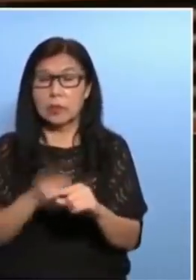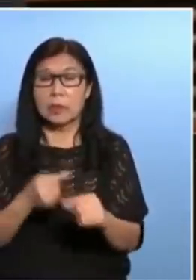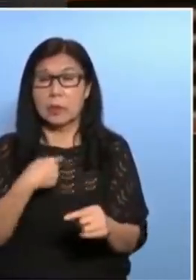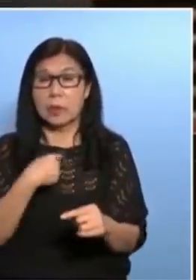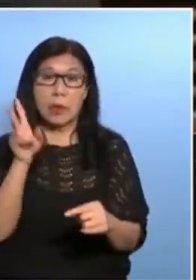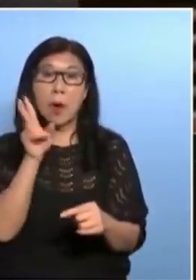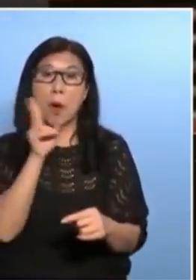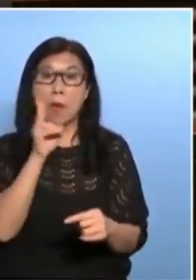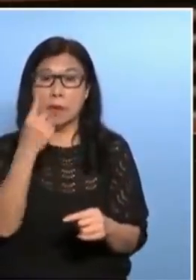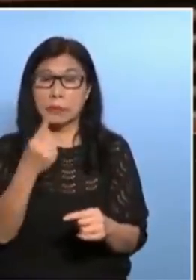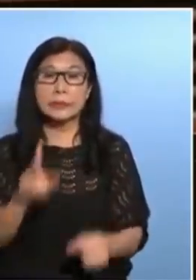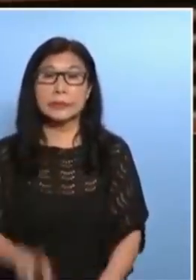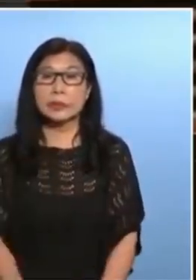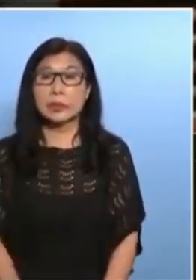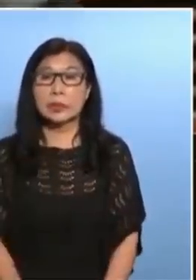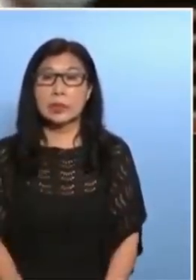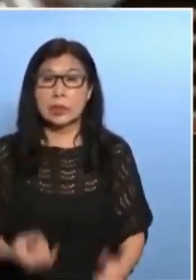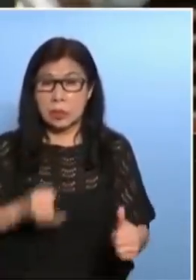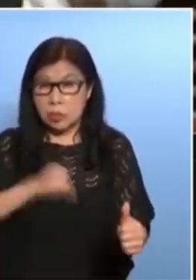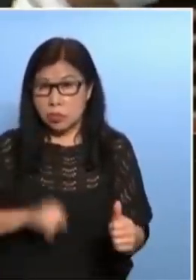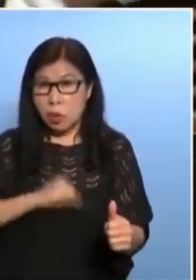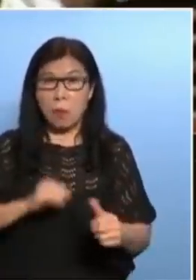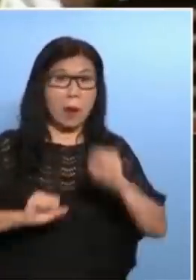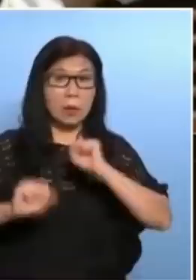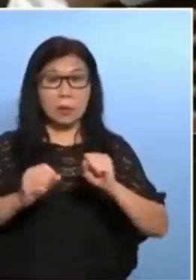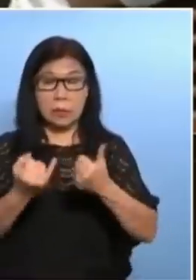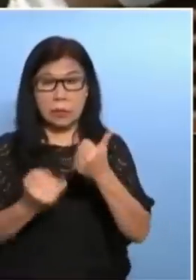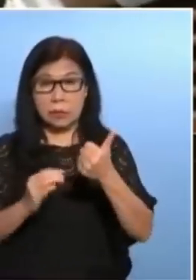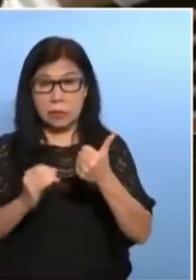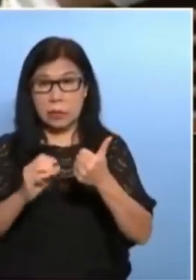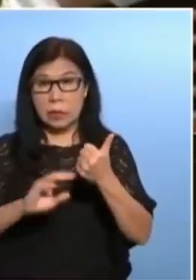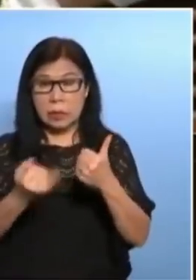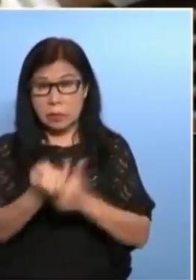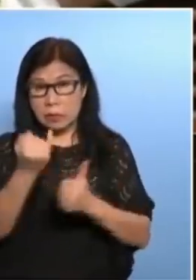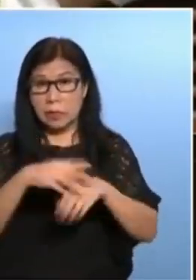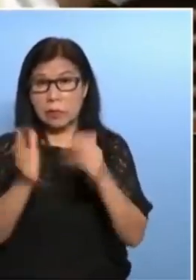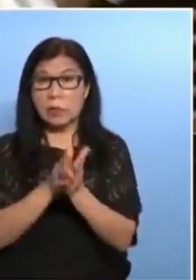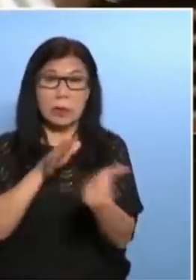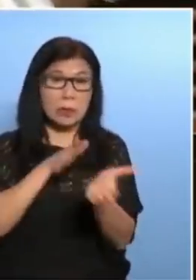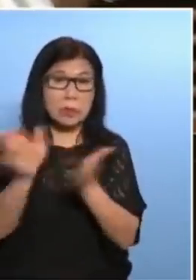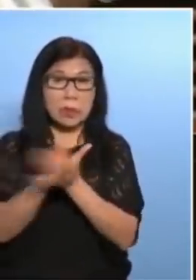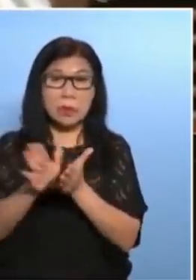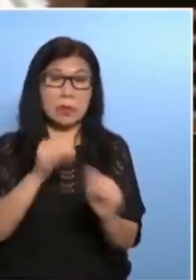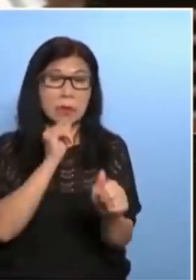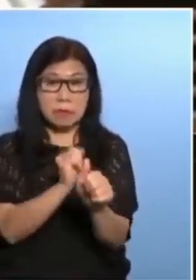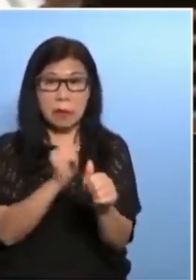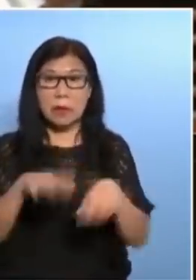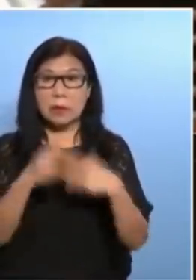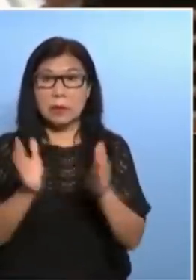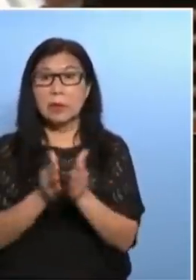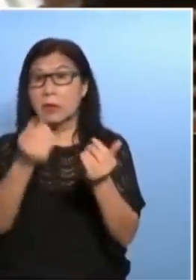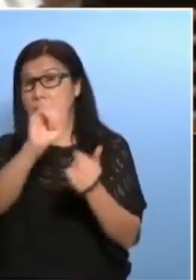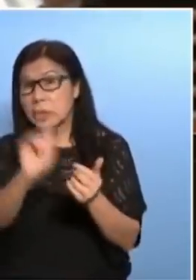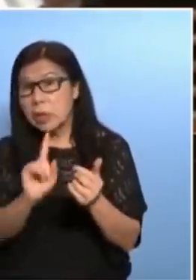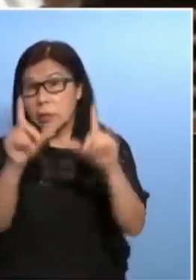以一個例子，例如侮辱行為的罪行，我們希望是刪減這一條罰則。究竟道理上、